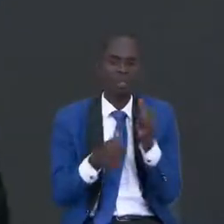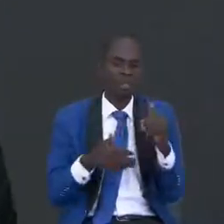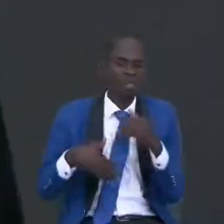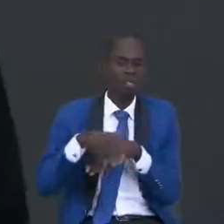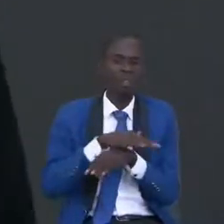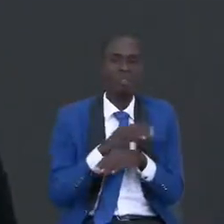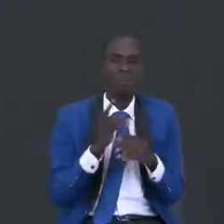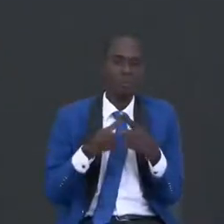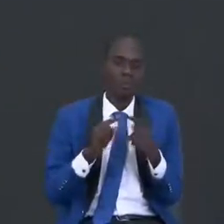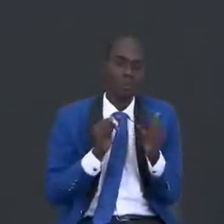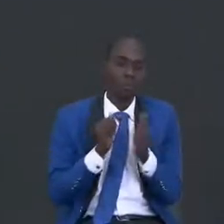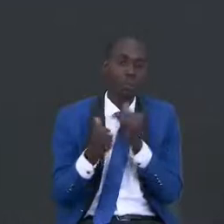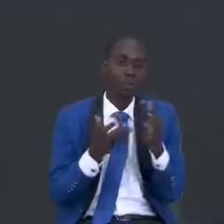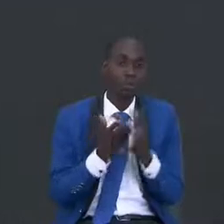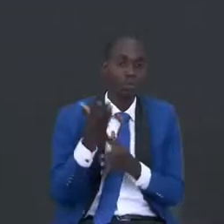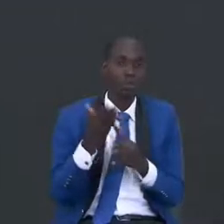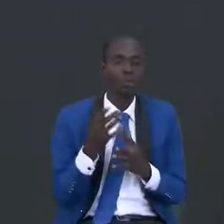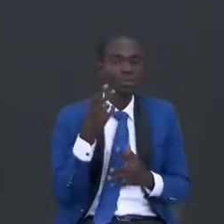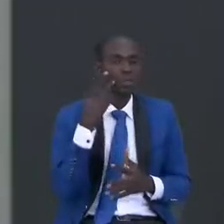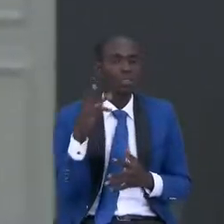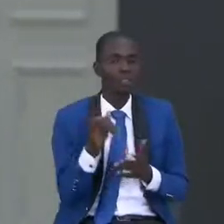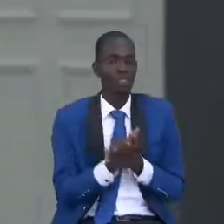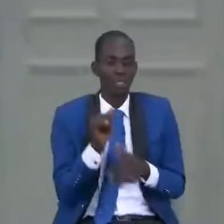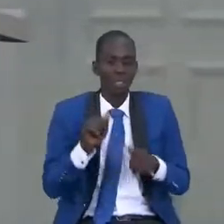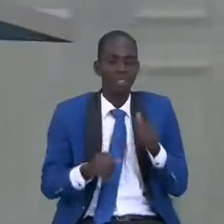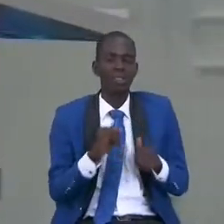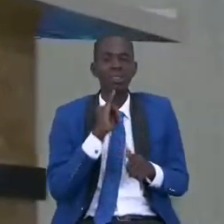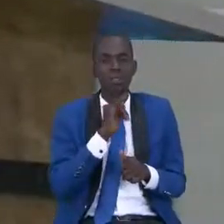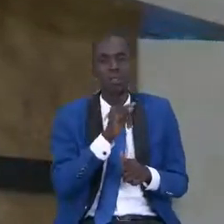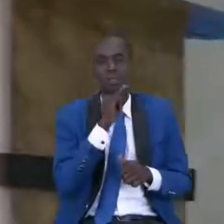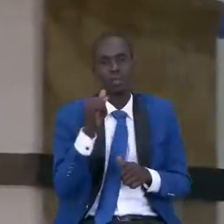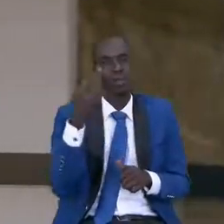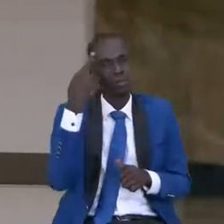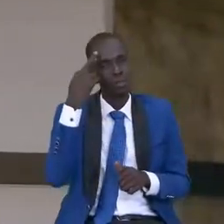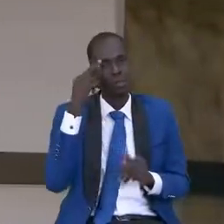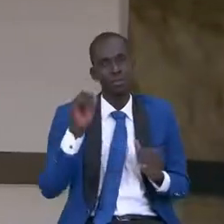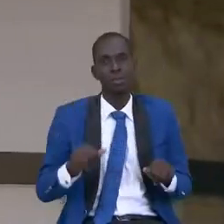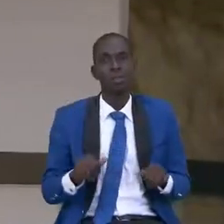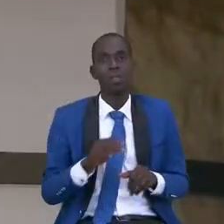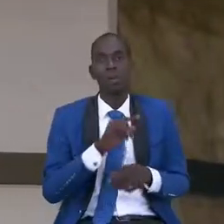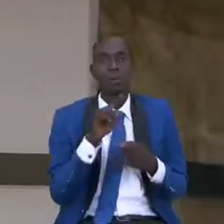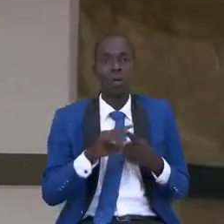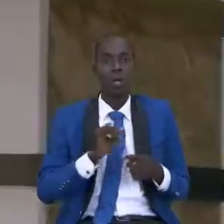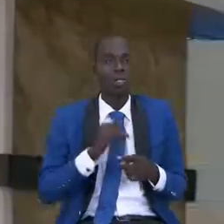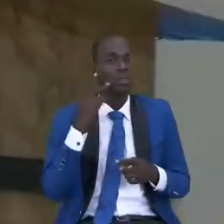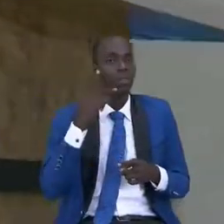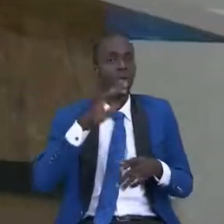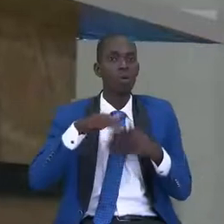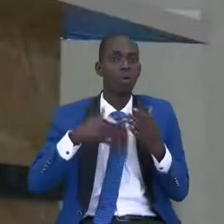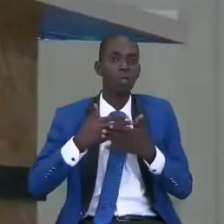déraisonnable. Quand je vois des gens qui ont fait le tour des murailles de Jéricho et les murailles se sont